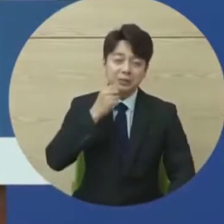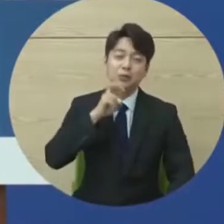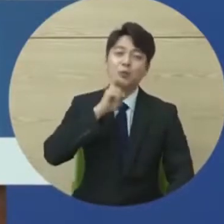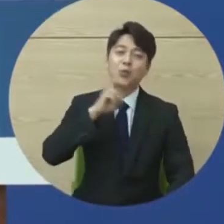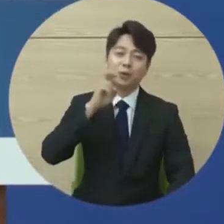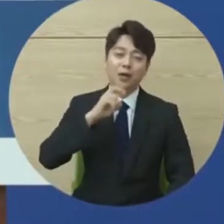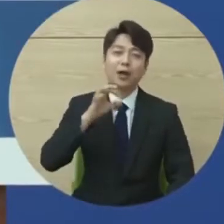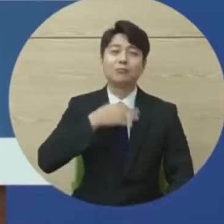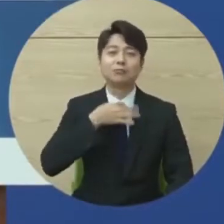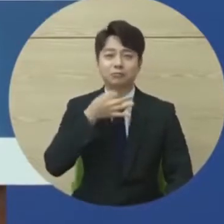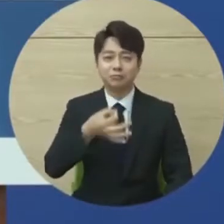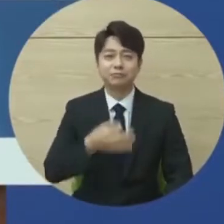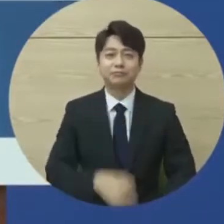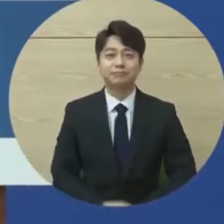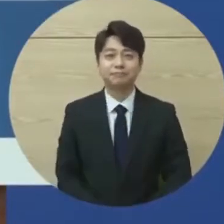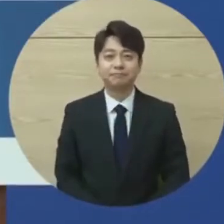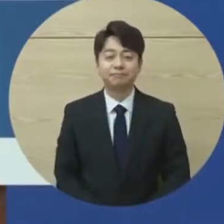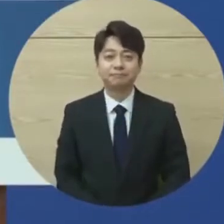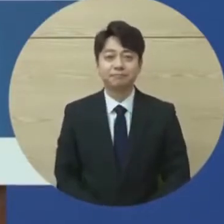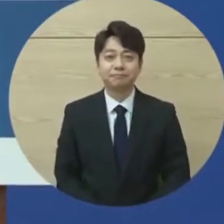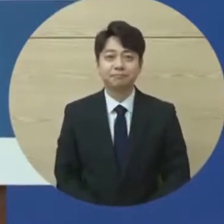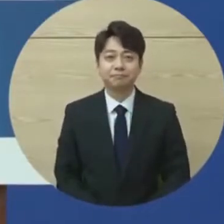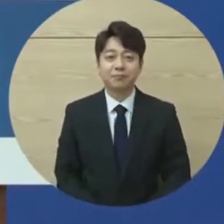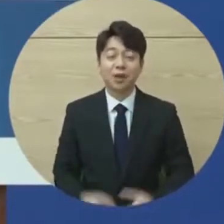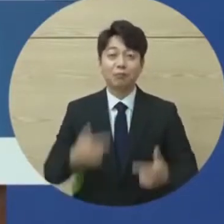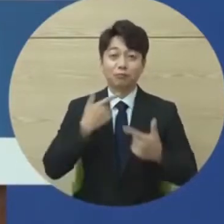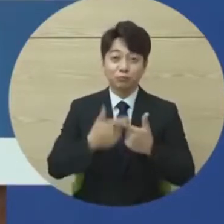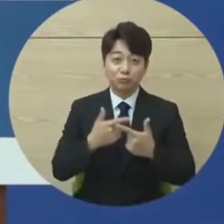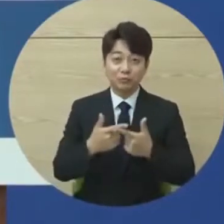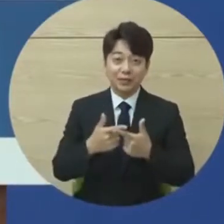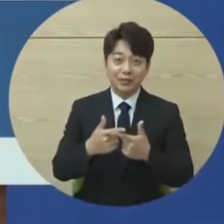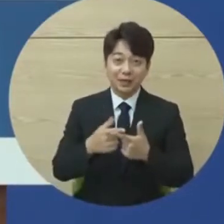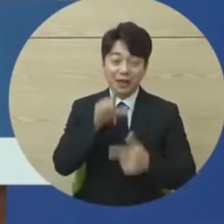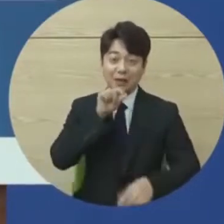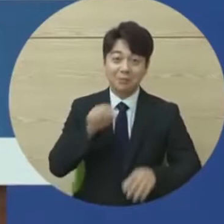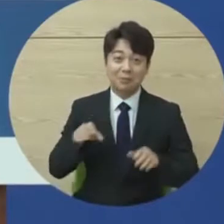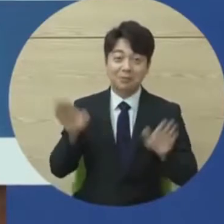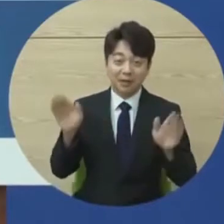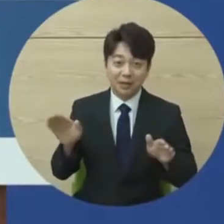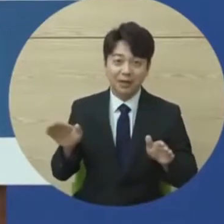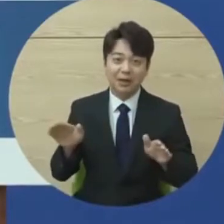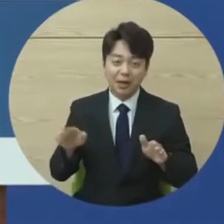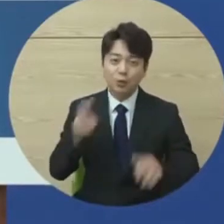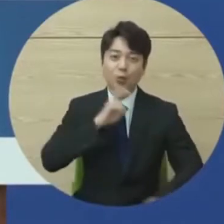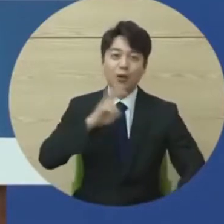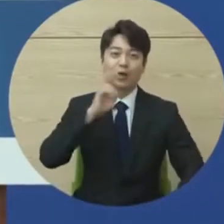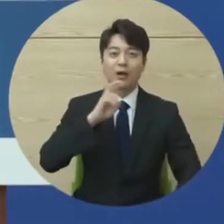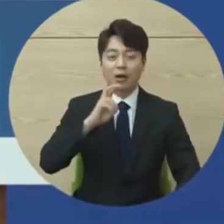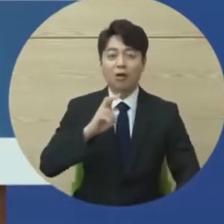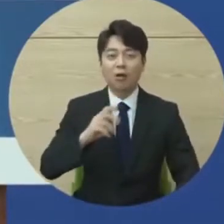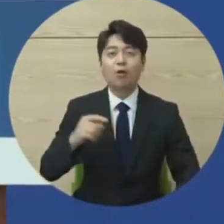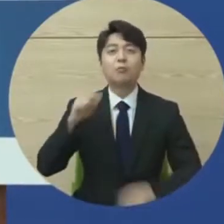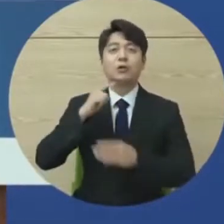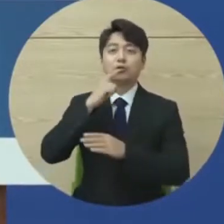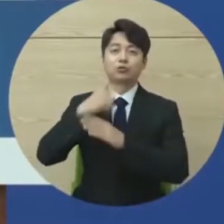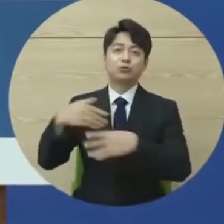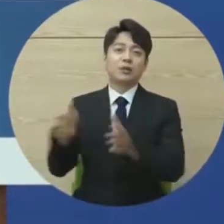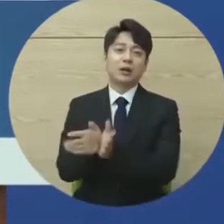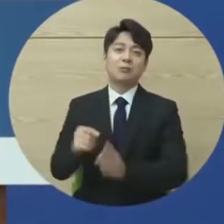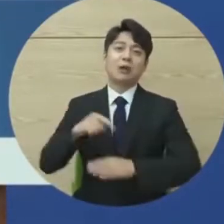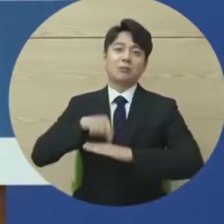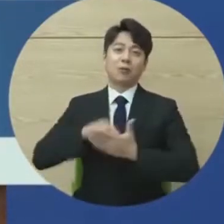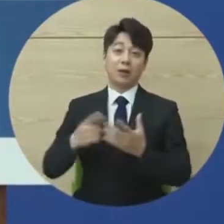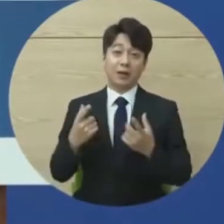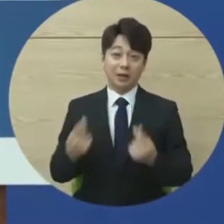부산 갈매기가 민주당의 노래라고, 우리 모두의 소리라고 말하고 싶습니다. 이번